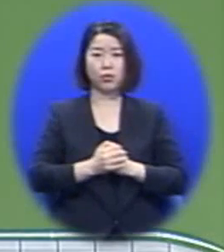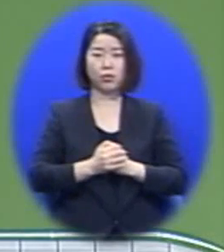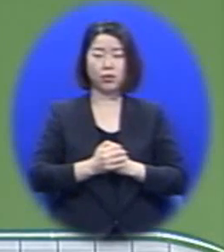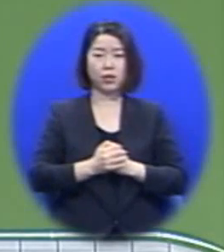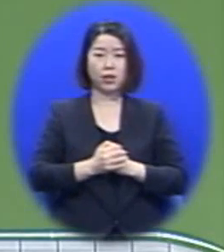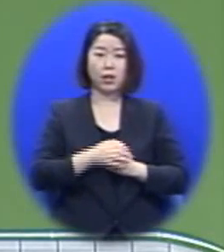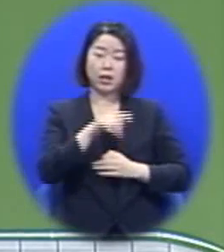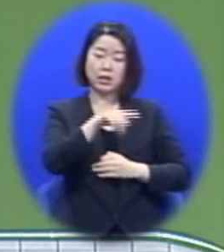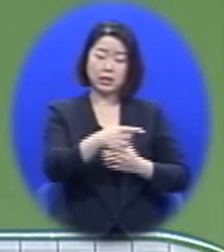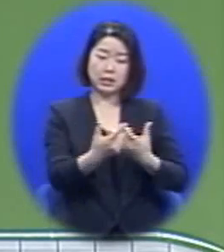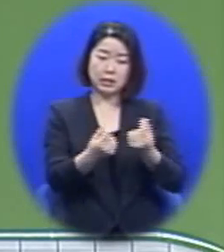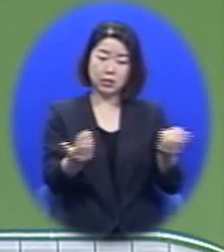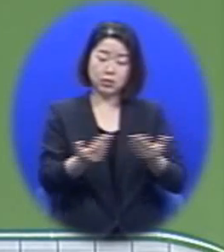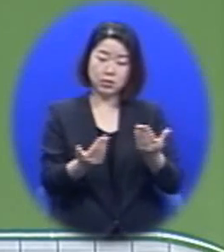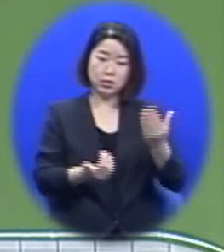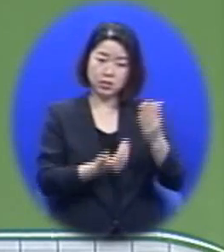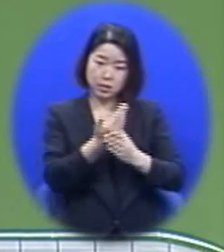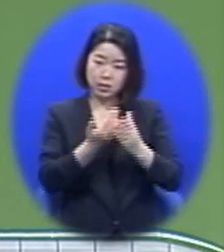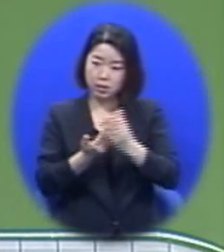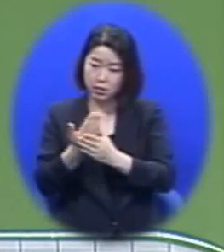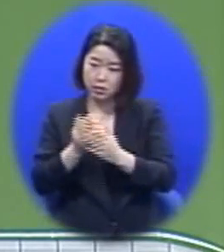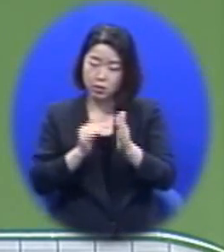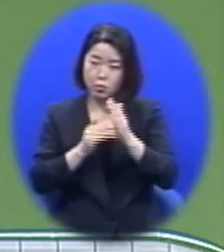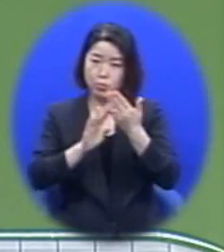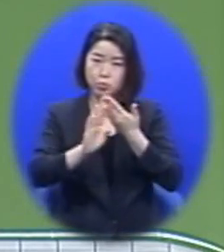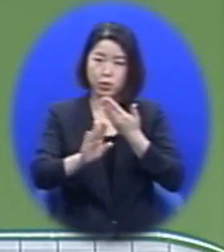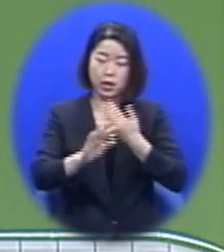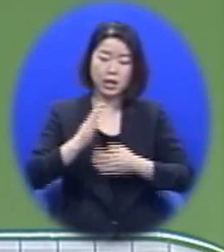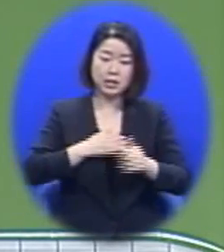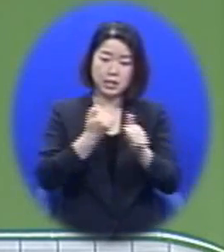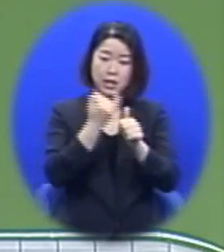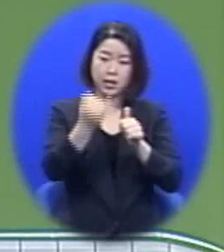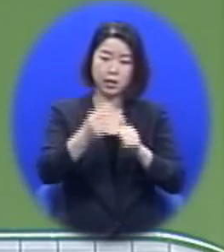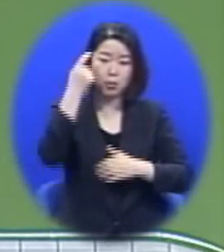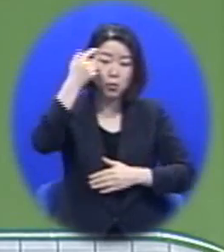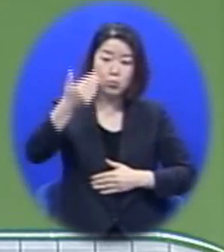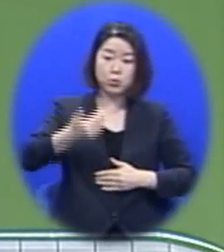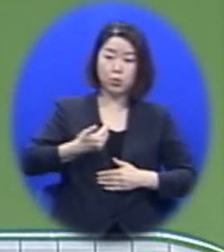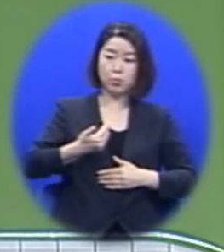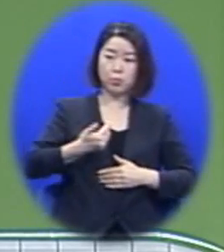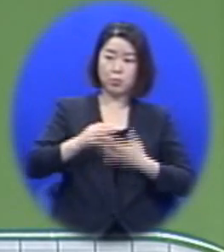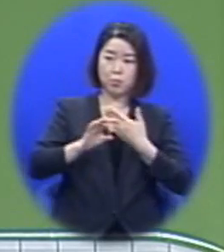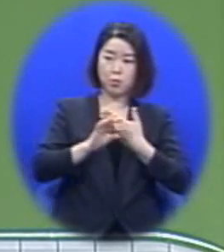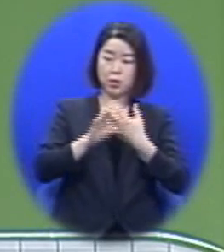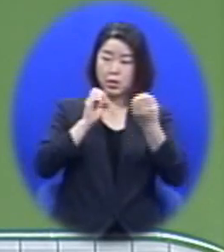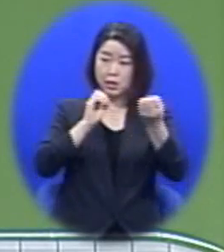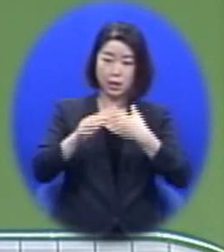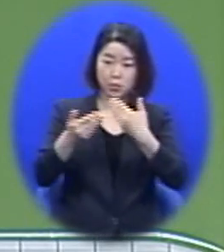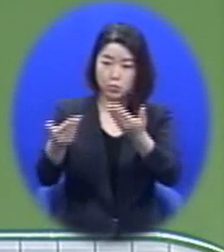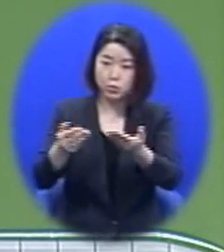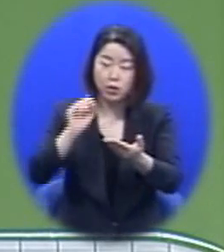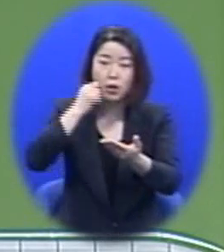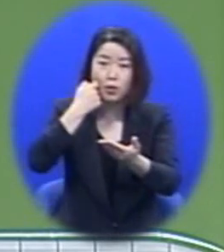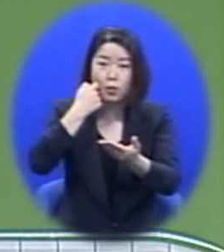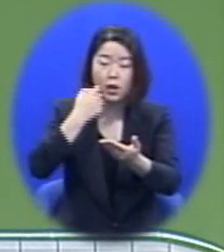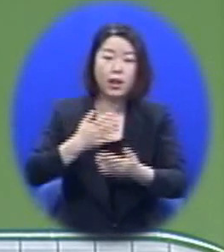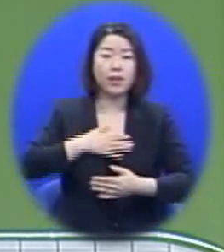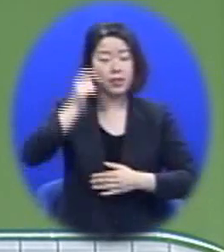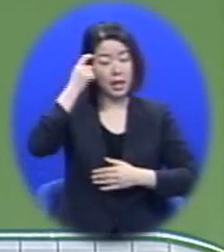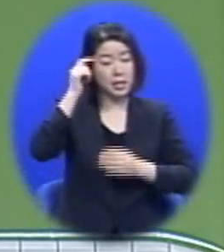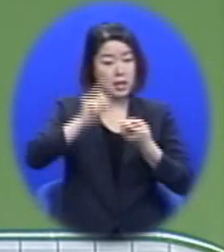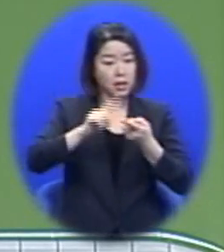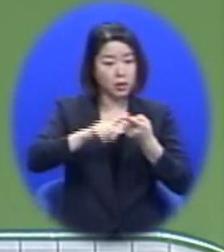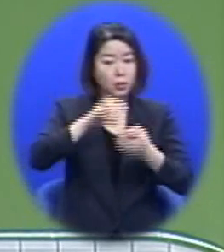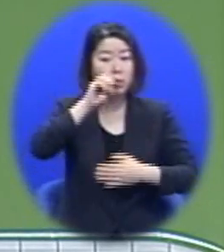그런 일이 있고 난 다음부터는 제 아내가 저에게 뭘 물어보면 대답하기가 겁이 나요. 제가 생각하는 대로 이야기하면 또